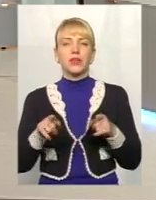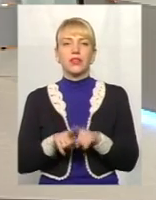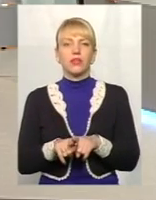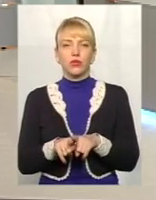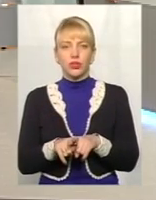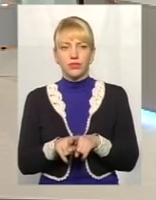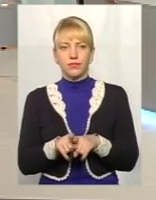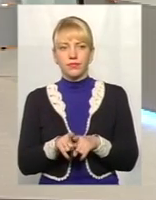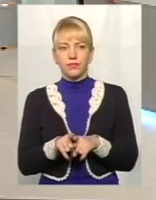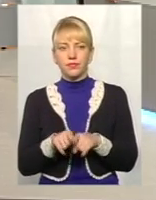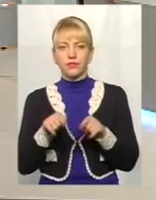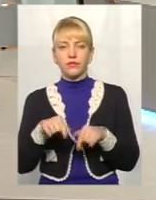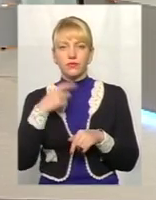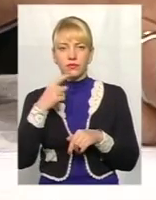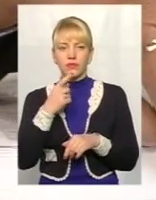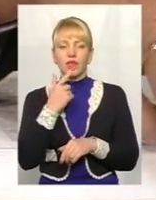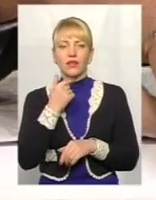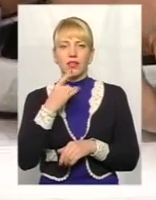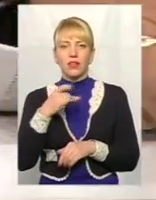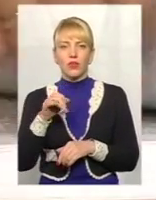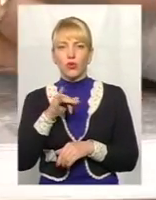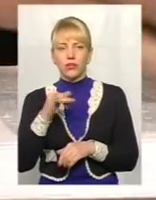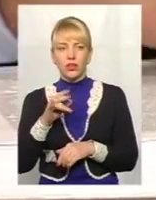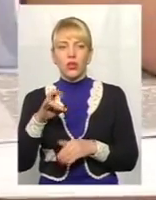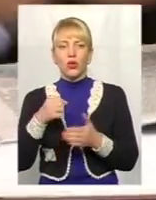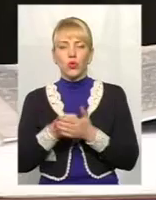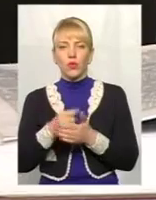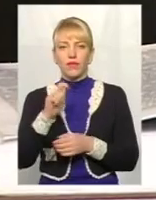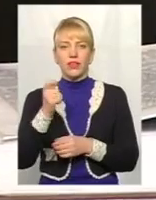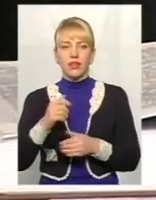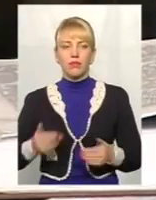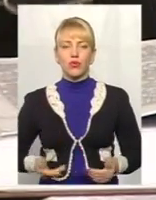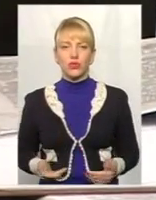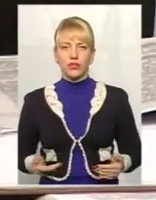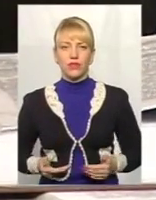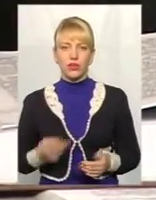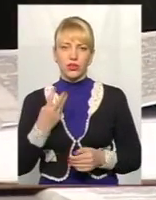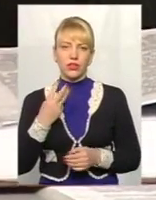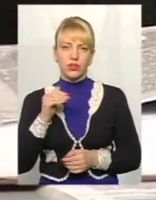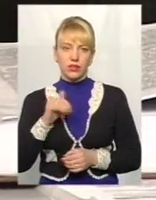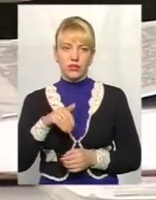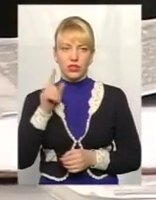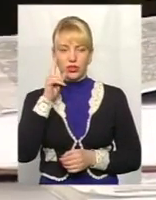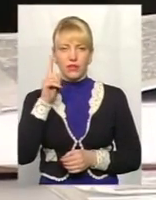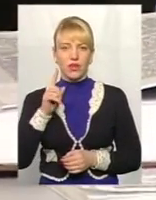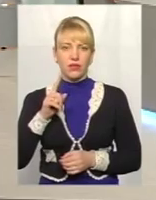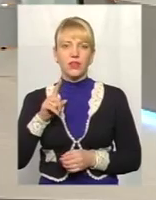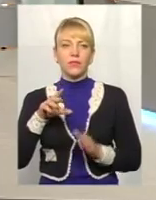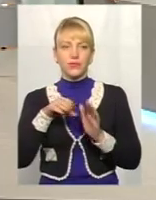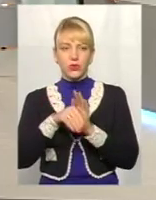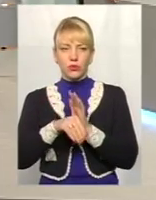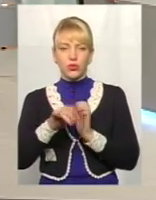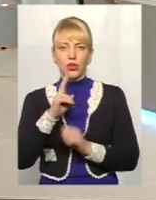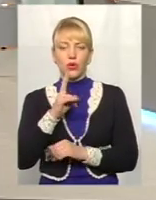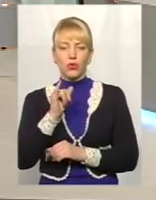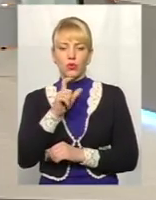тут говоримо, в Красилівському районі до війни проживало 3 тисячі євреїв, в тому числі в